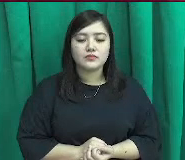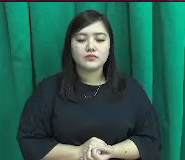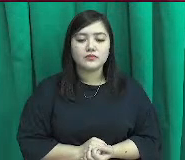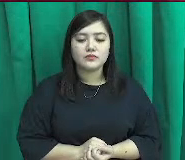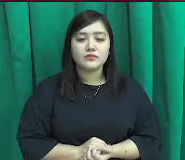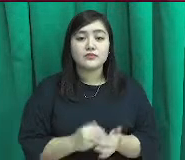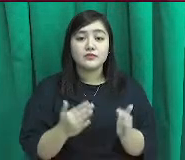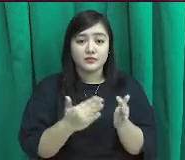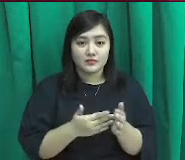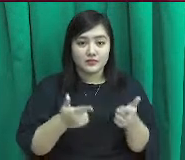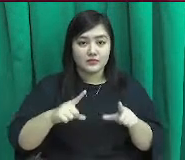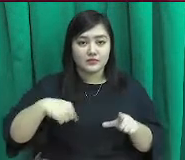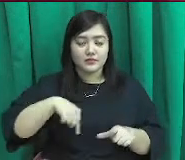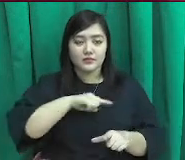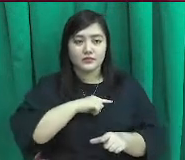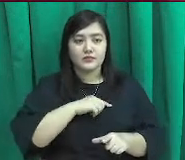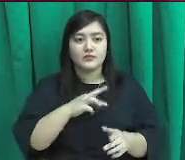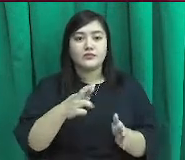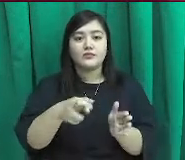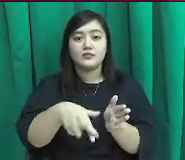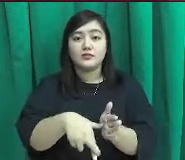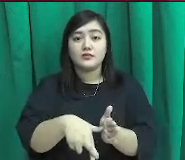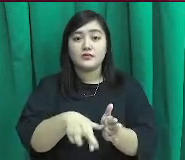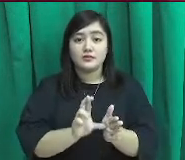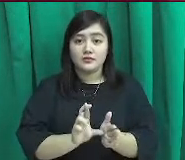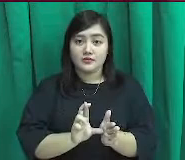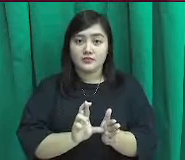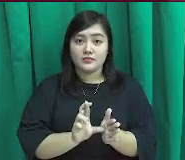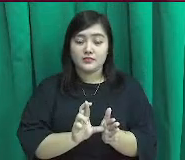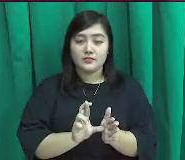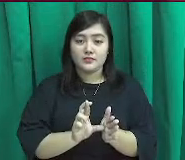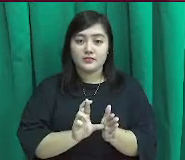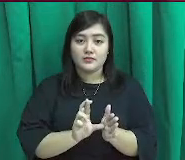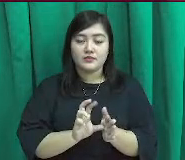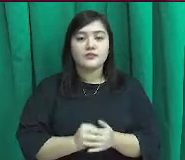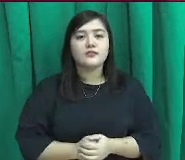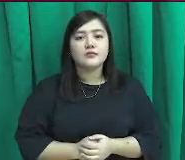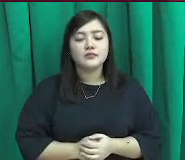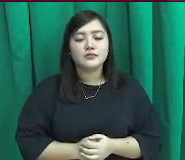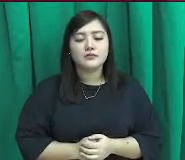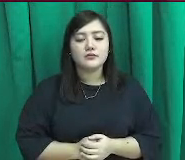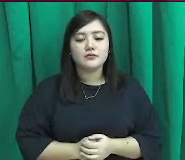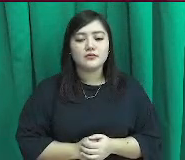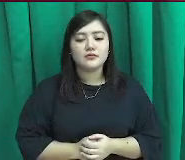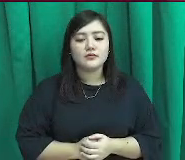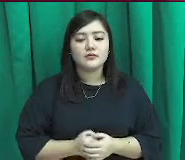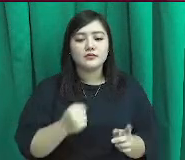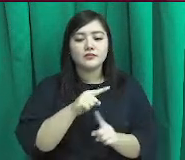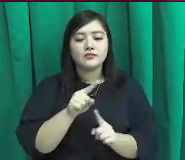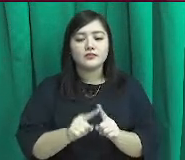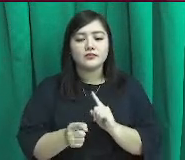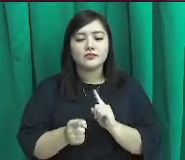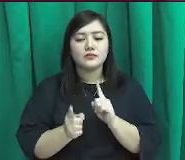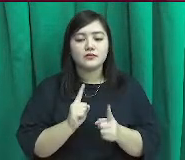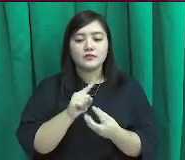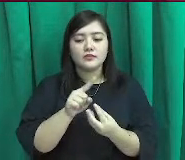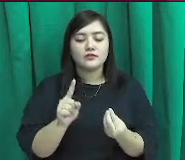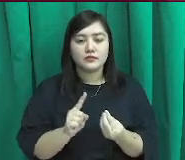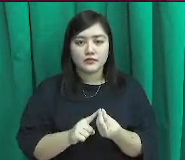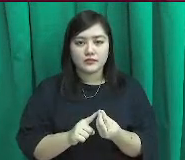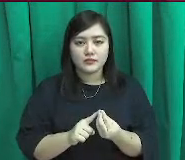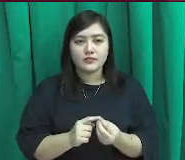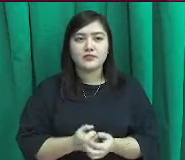mabalik tayo sa inyo, Sir Dennis, Sir Noel, Sir Rudy, babalik tayo kay Sir Dennis. No, pagdating doon sa case na yon, sa pagdating doon sa